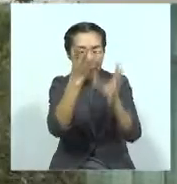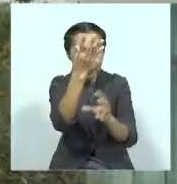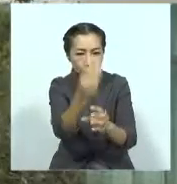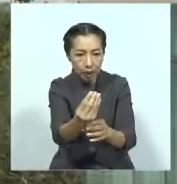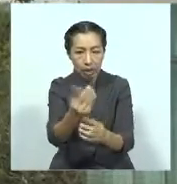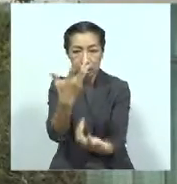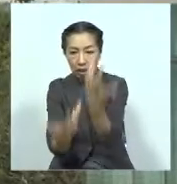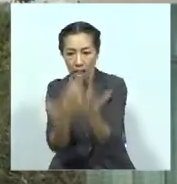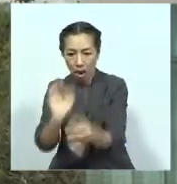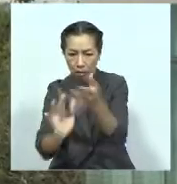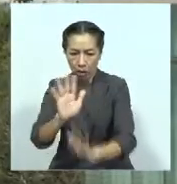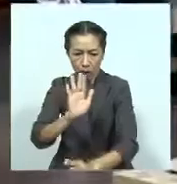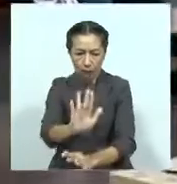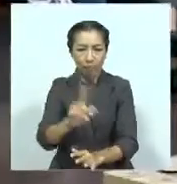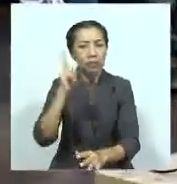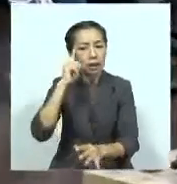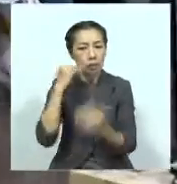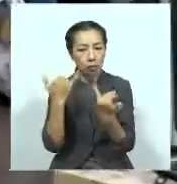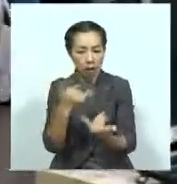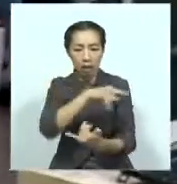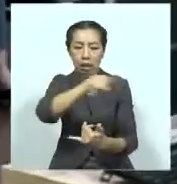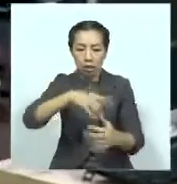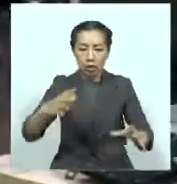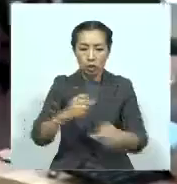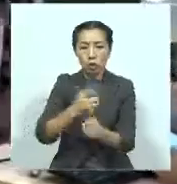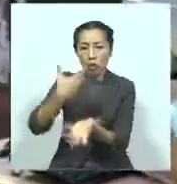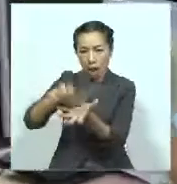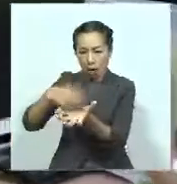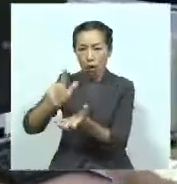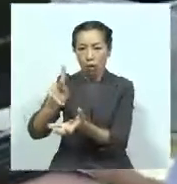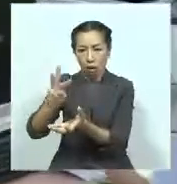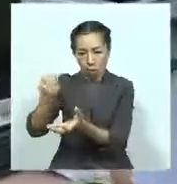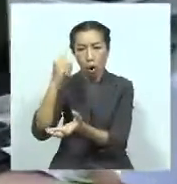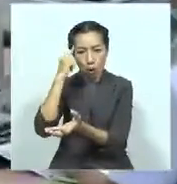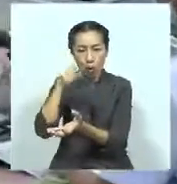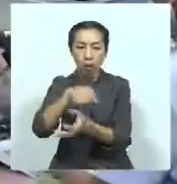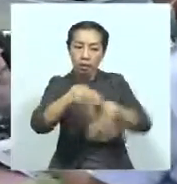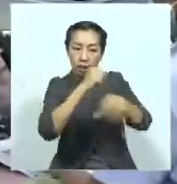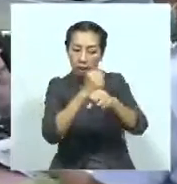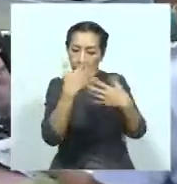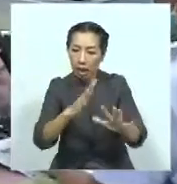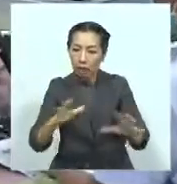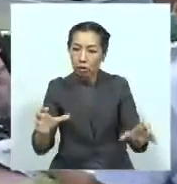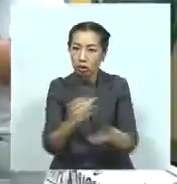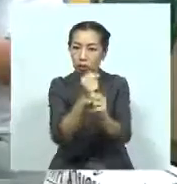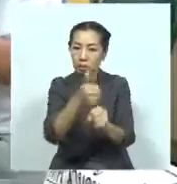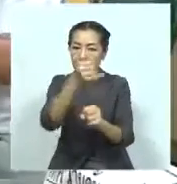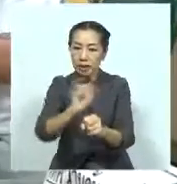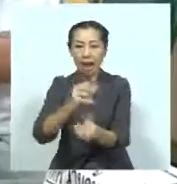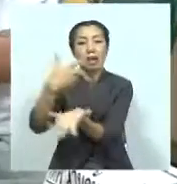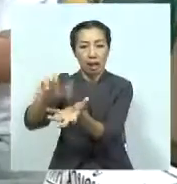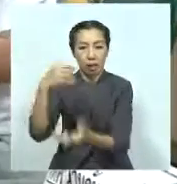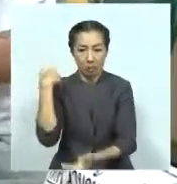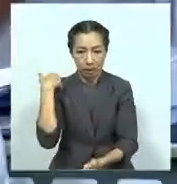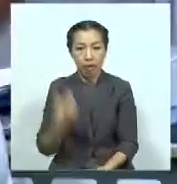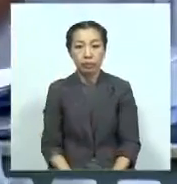าซึ่งคาดว่าวันนี้จะได้มีการรายงานให้ที่ประชุมรับทราบถึงผลการดำเนินงานที่ได้ปฏิบัติมาแล้วนอกจาก